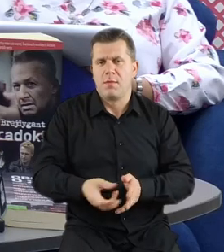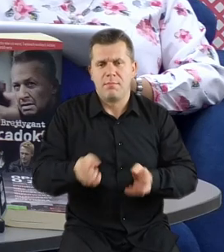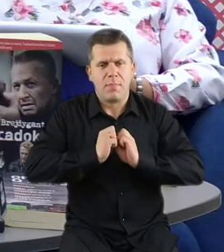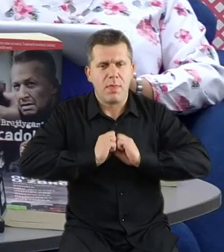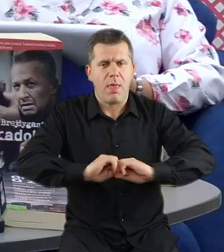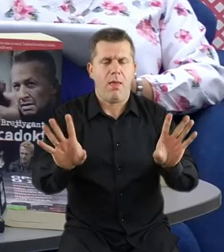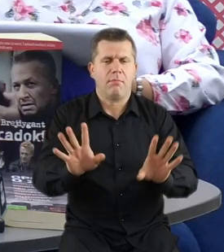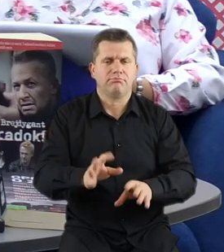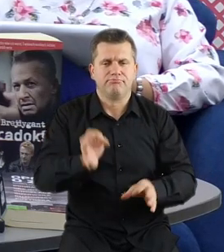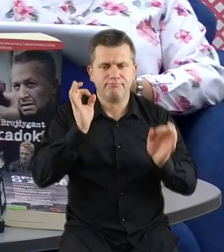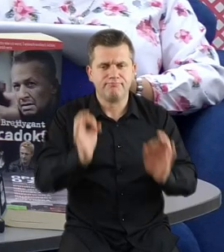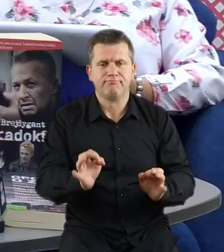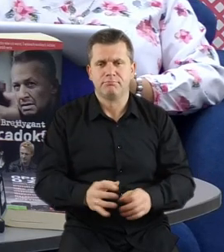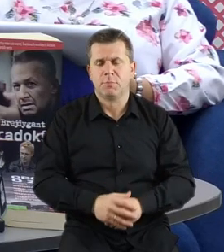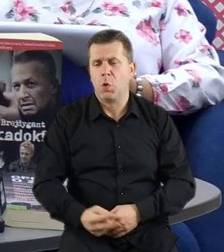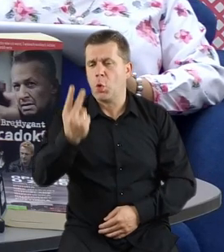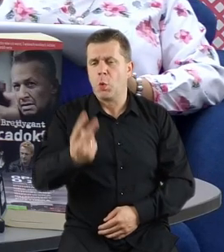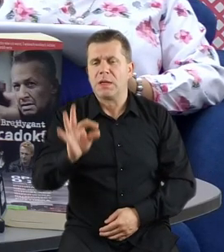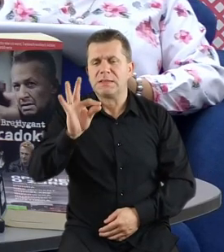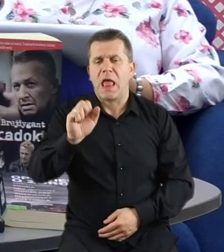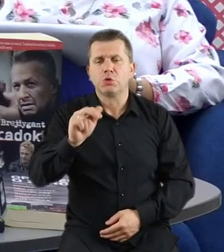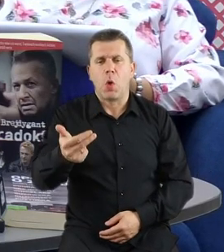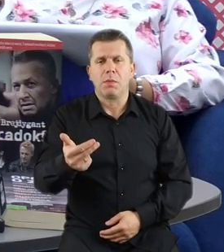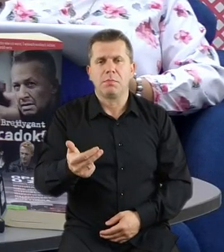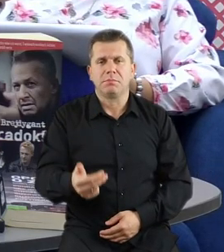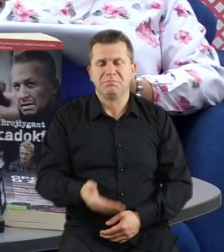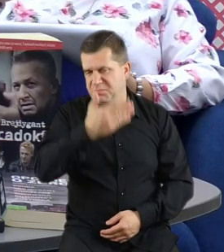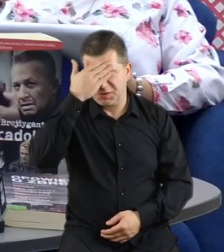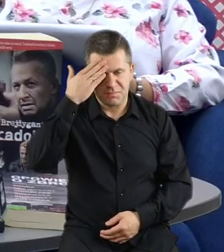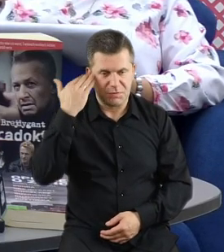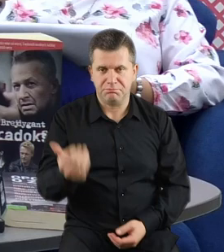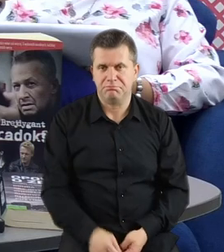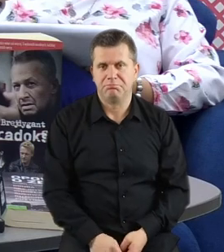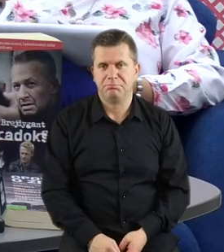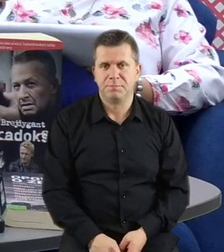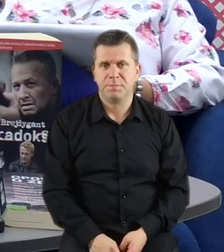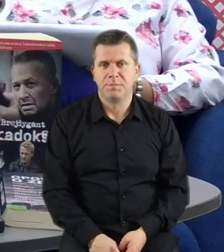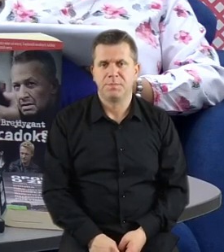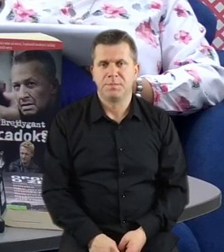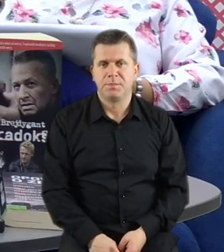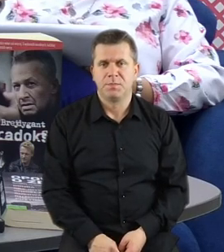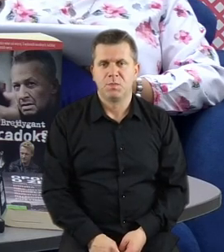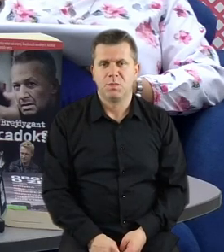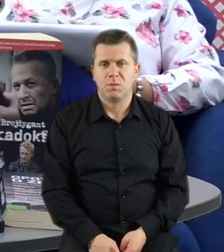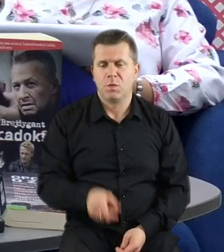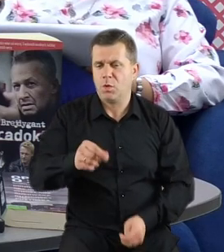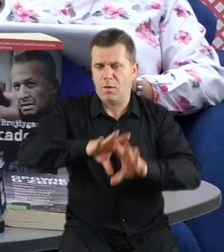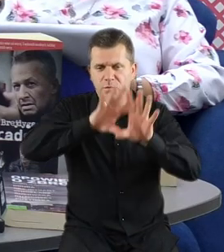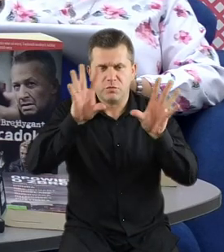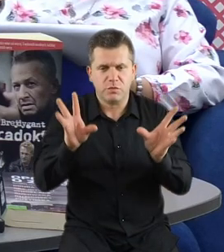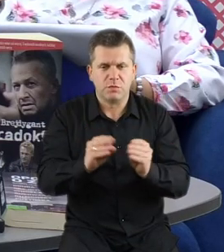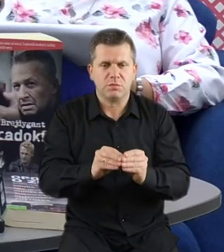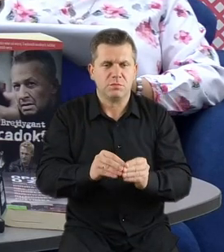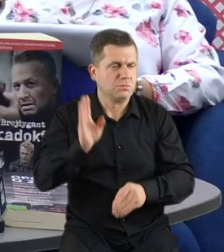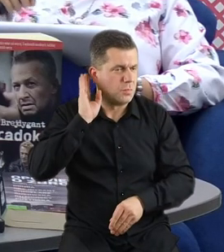jasno zarysowane wejście w drugi sezon. Nie mam pojęcia. Znaczy... To wszystko się odbywa